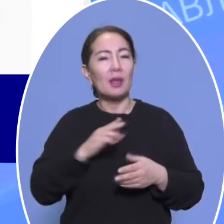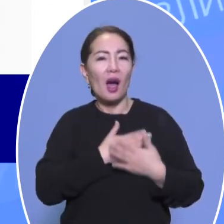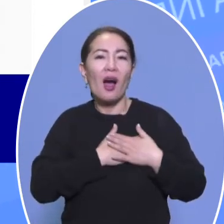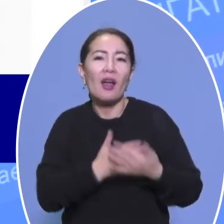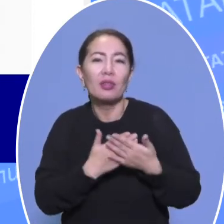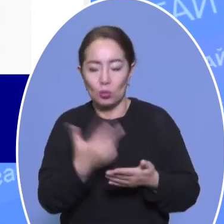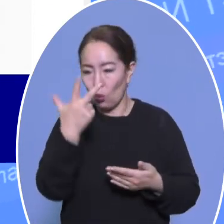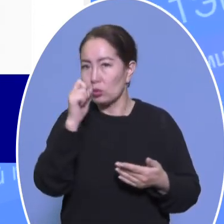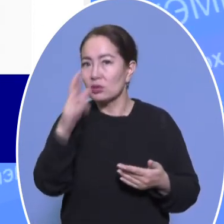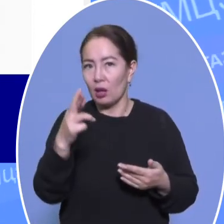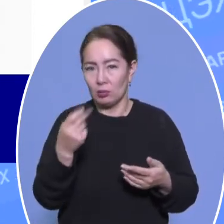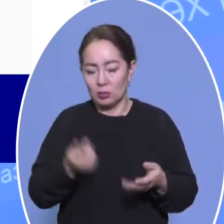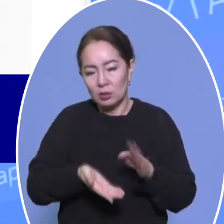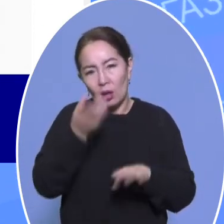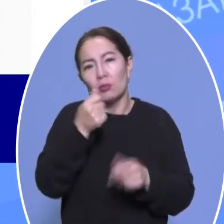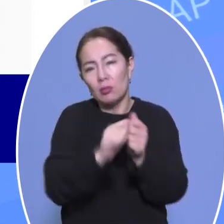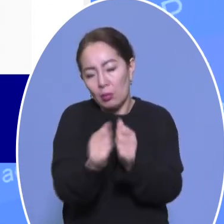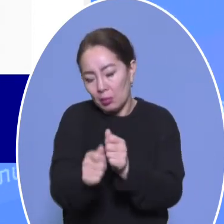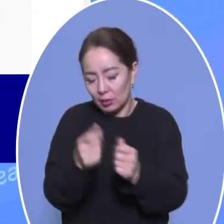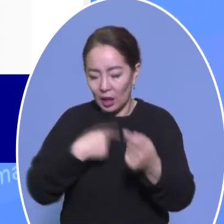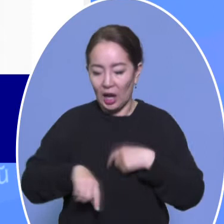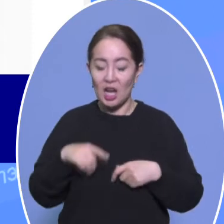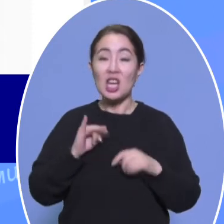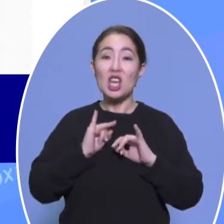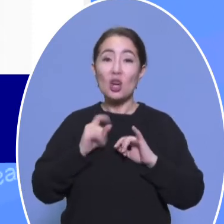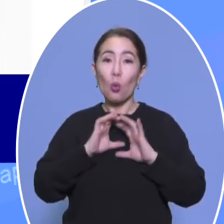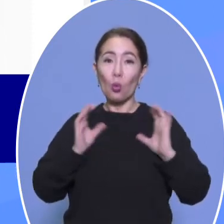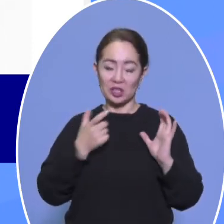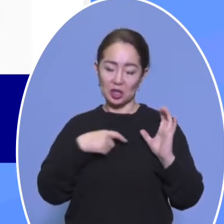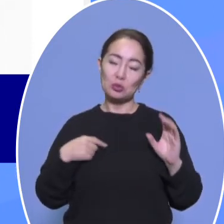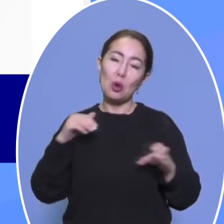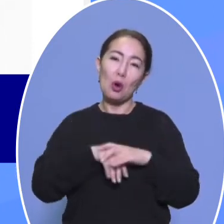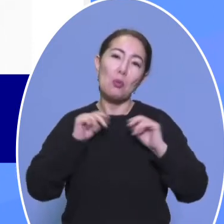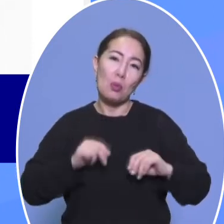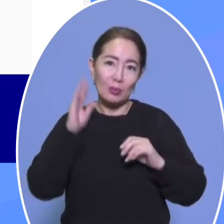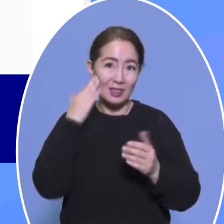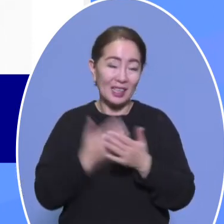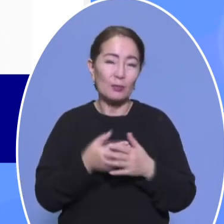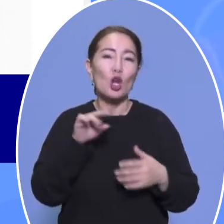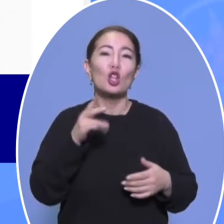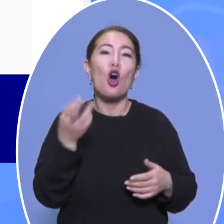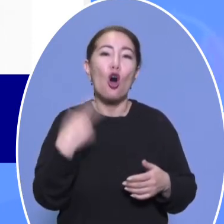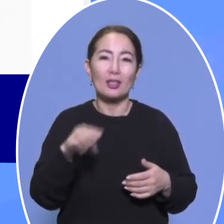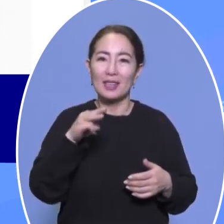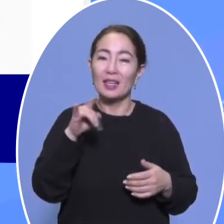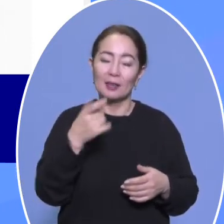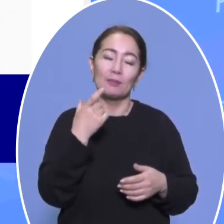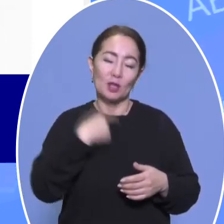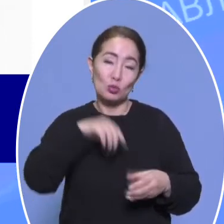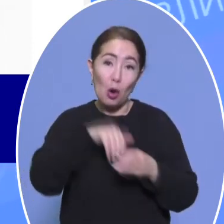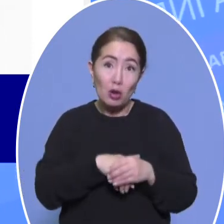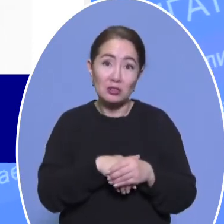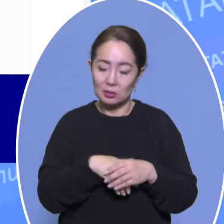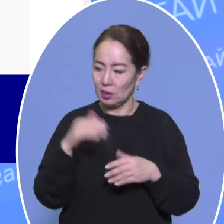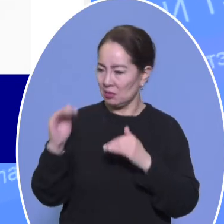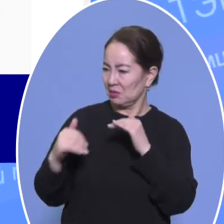хандив өгсөн бөгөөд зүүнийг хариуд лордын танхим гишүүн болох санал авч байжээ. Консерватив намын сангийн даамал бол Их Британд хамгийн өндөр